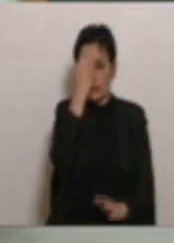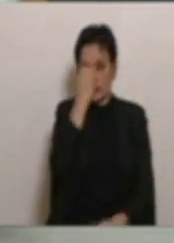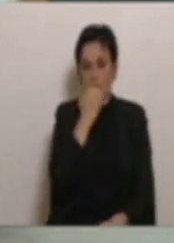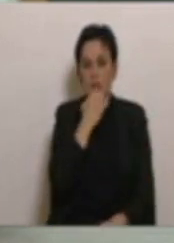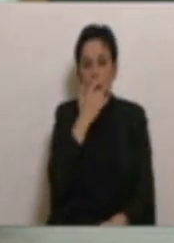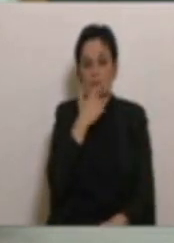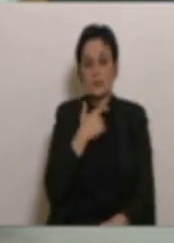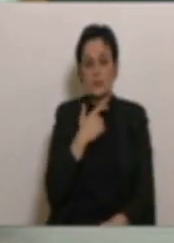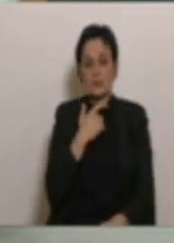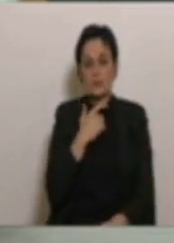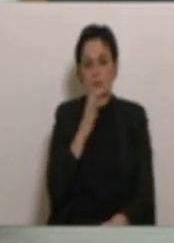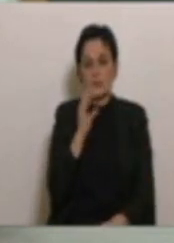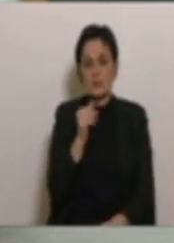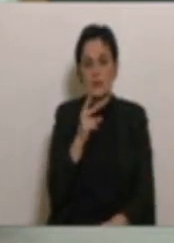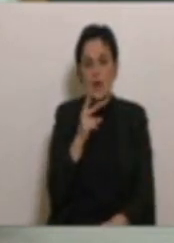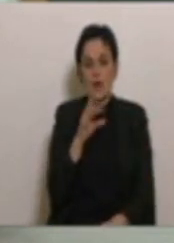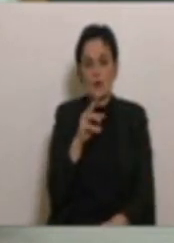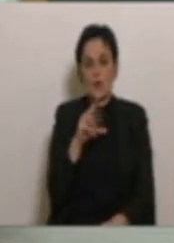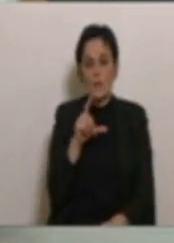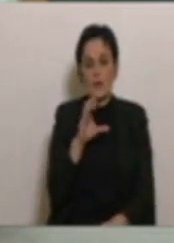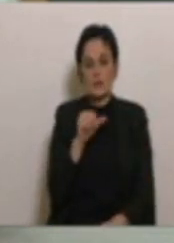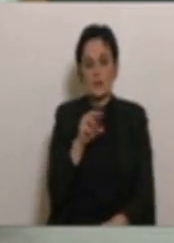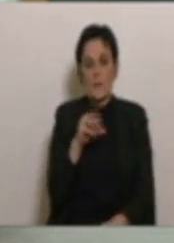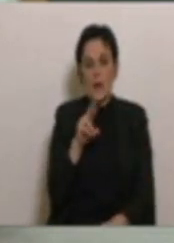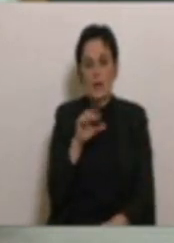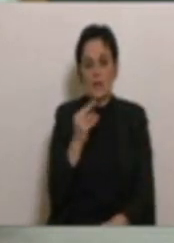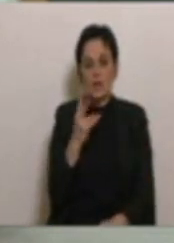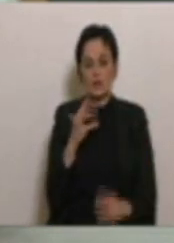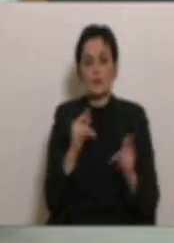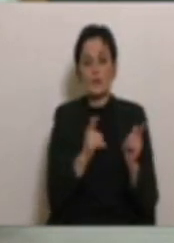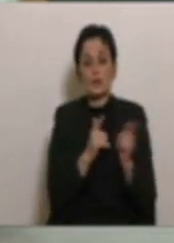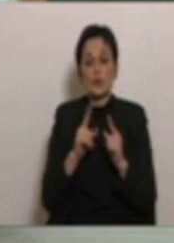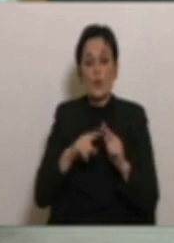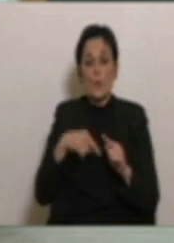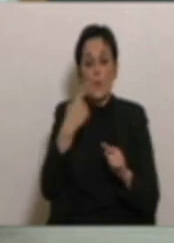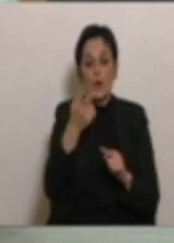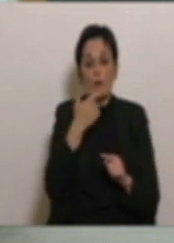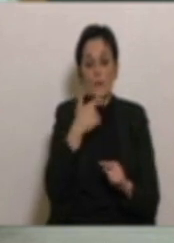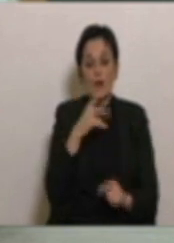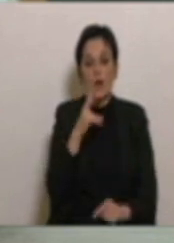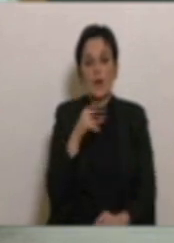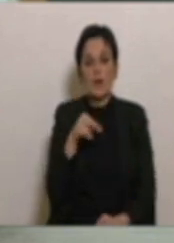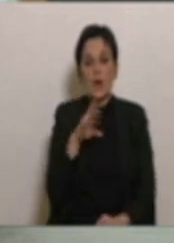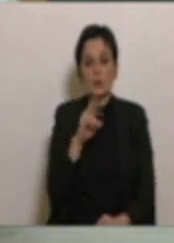ქალბატონი სალომე სამადაშვილი, მოემზადება ბატონი ლადო კახაძე.